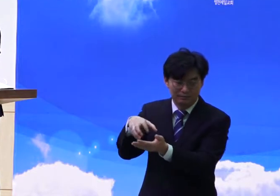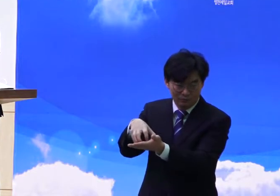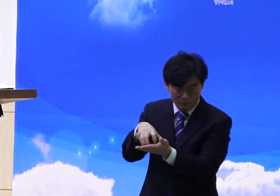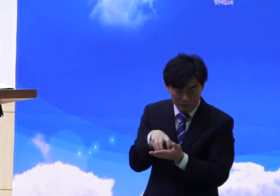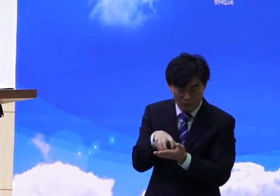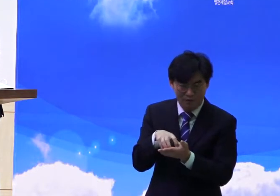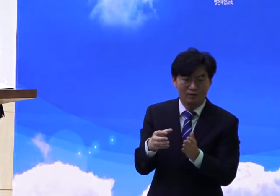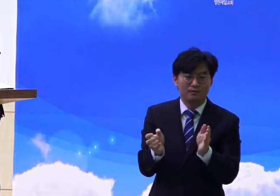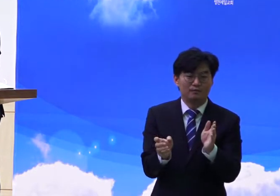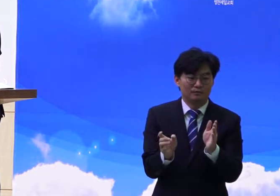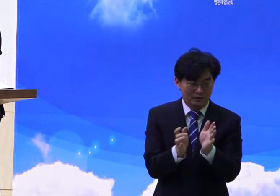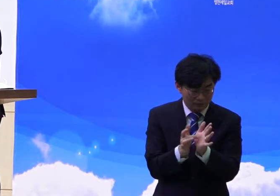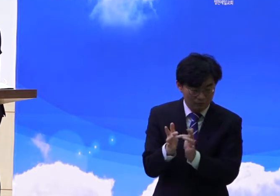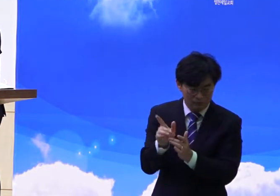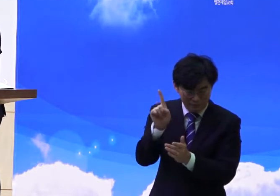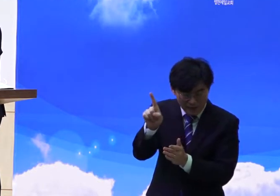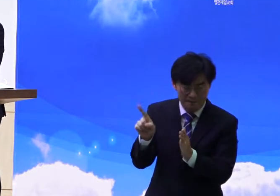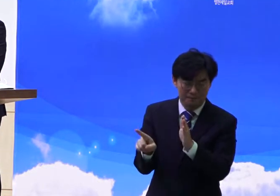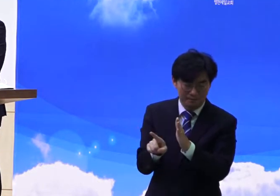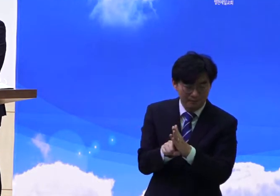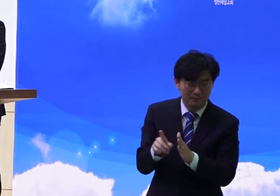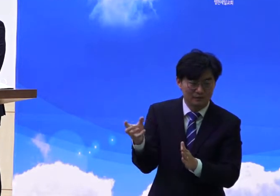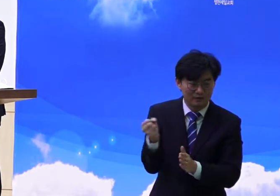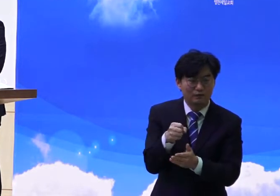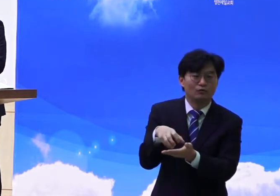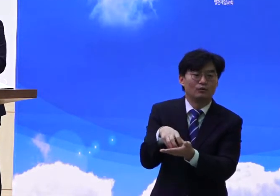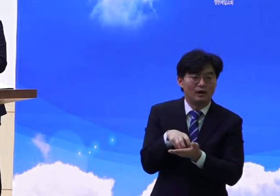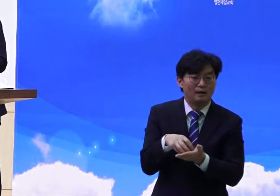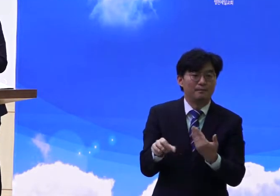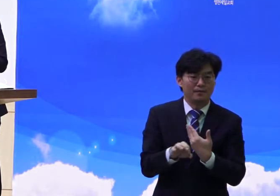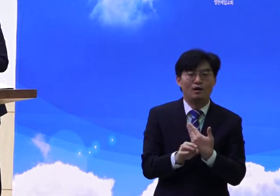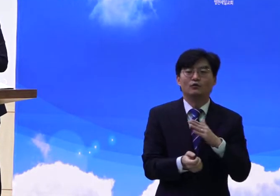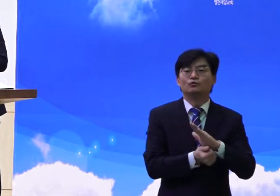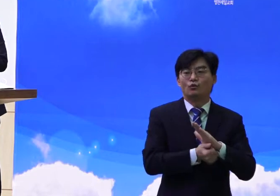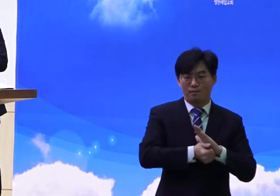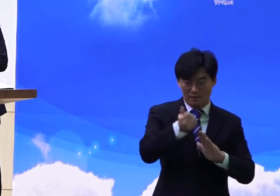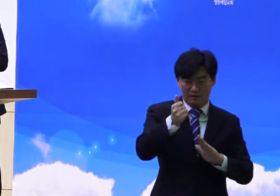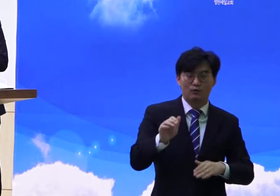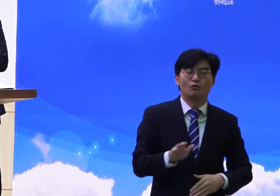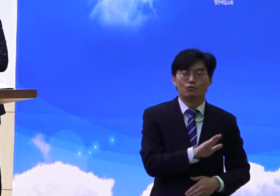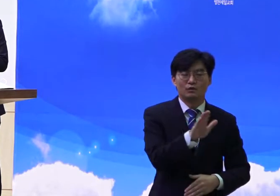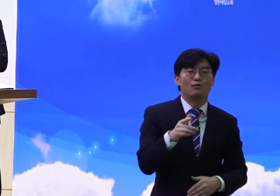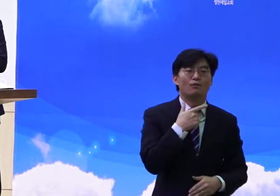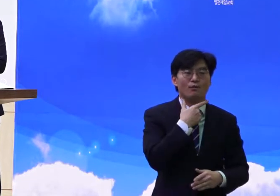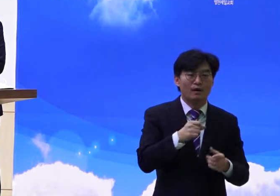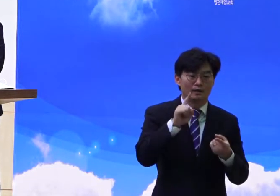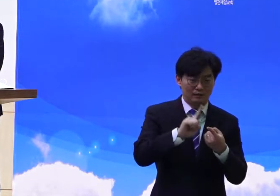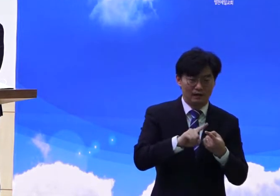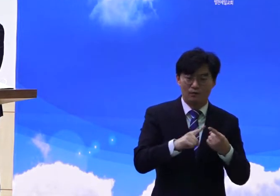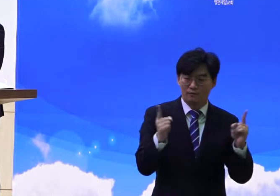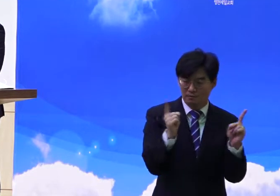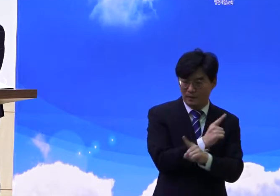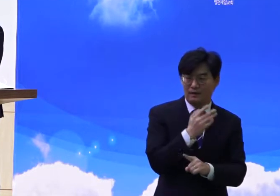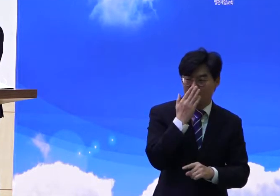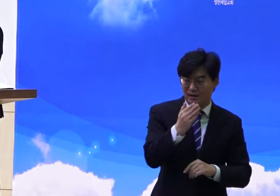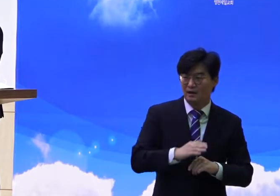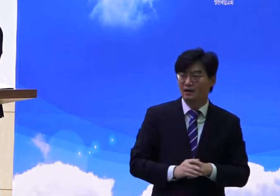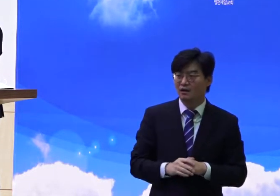분들의 소망이 예수님이시고 예수님밖에는 없고 우리 교회의 소망도 오직 예수님입니다. 예수님께서 우리에게